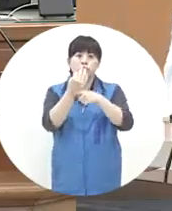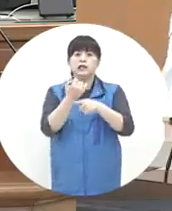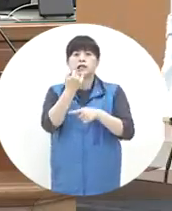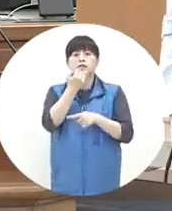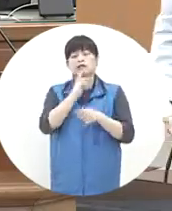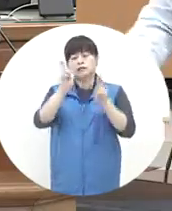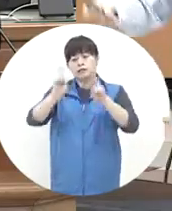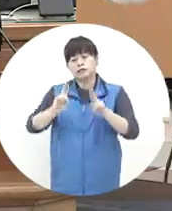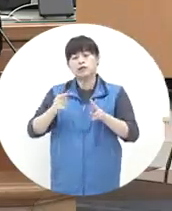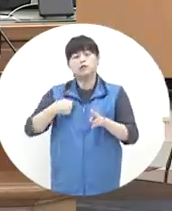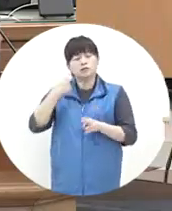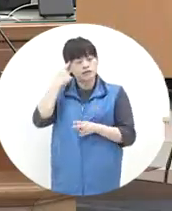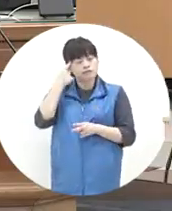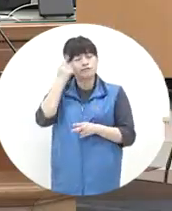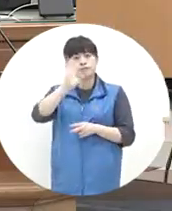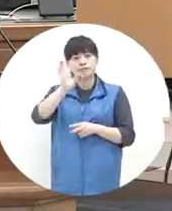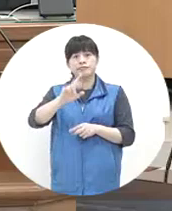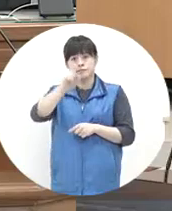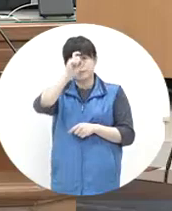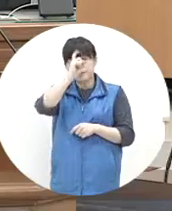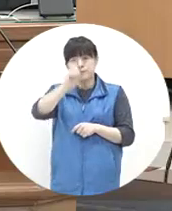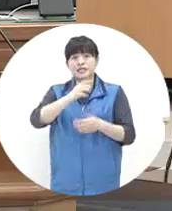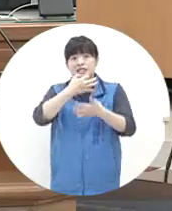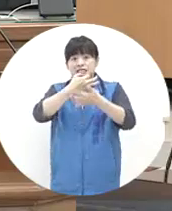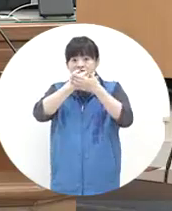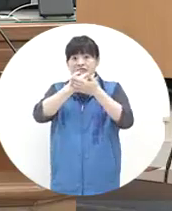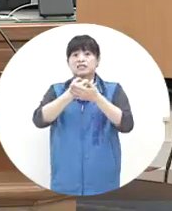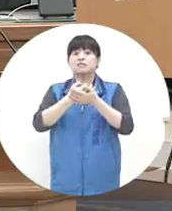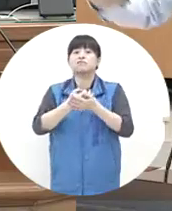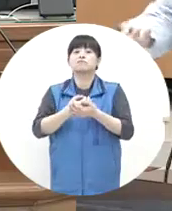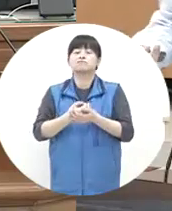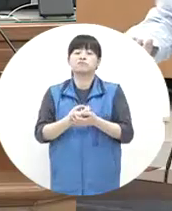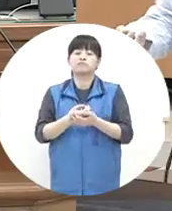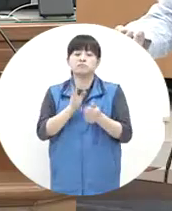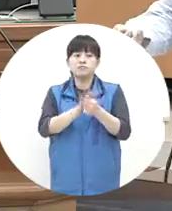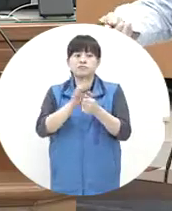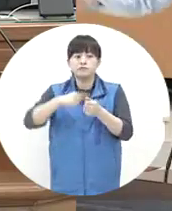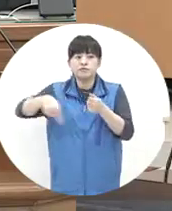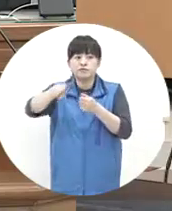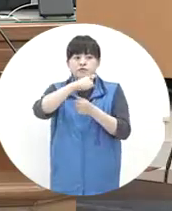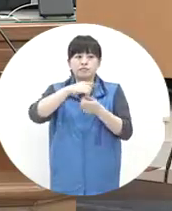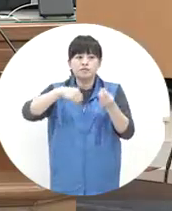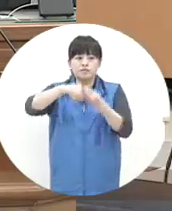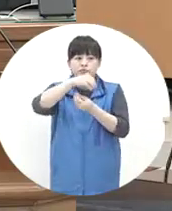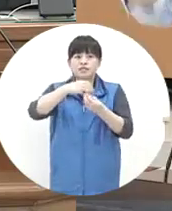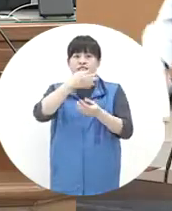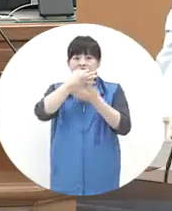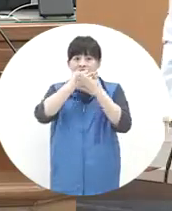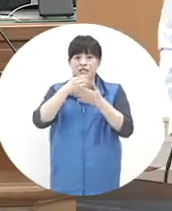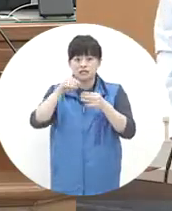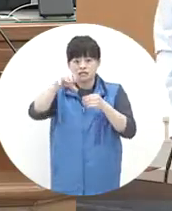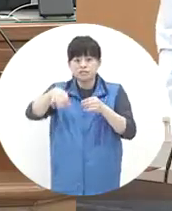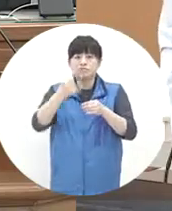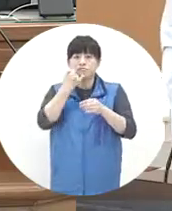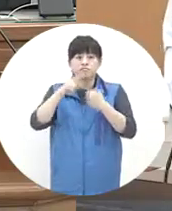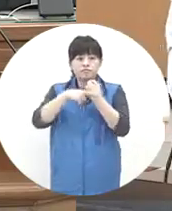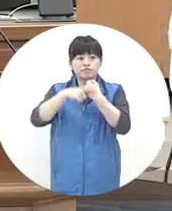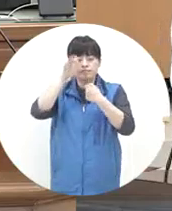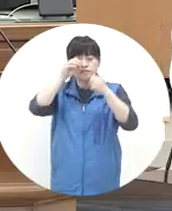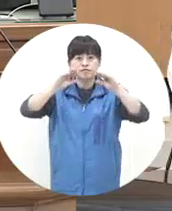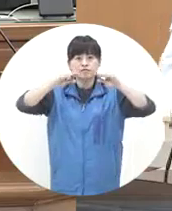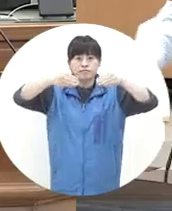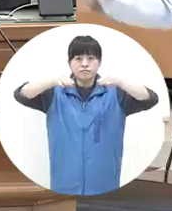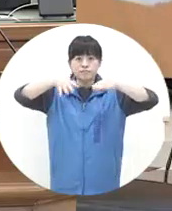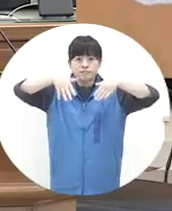们还是希望说、哦、我们尽量、哦、节能省碳、哦啊、也帮摊商节省这个电费。这地方是不是可以稍微研究一下看怎么